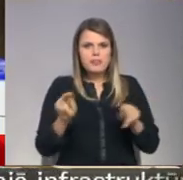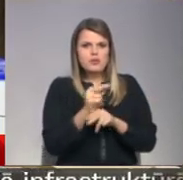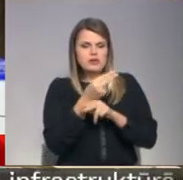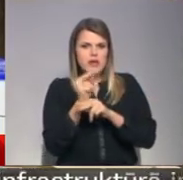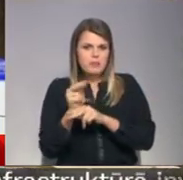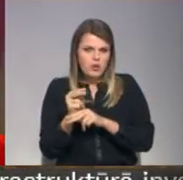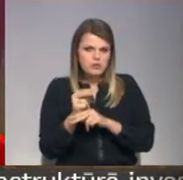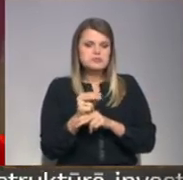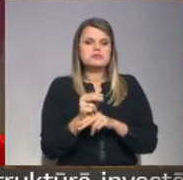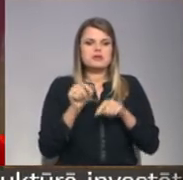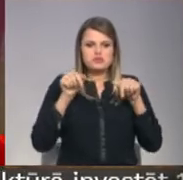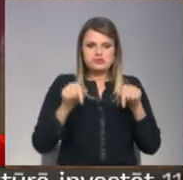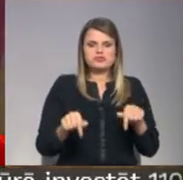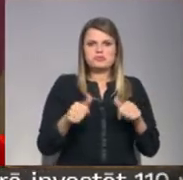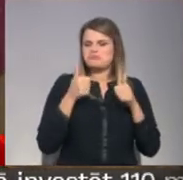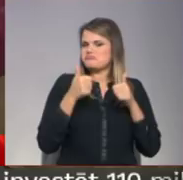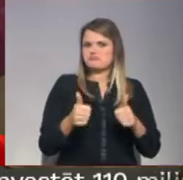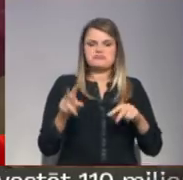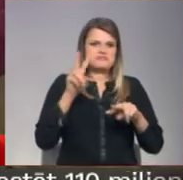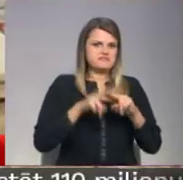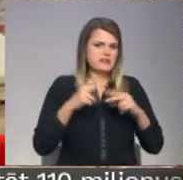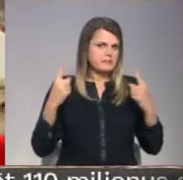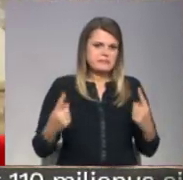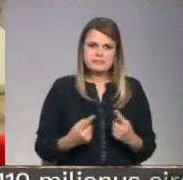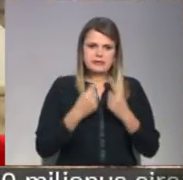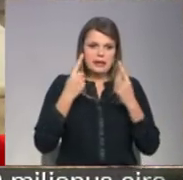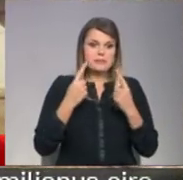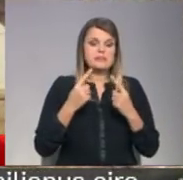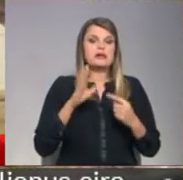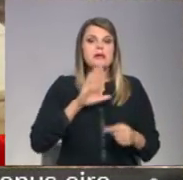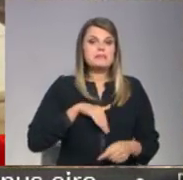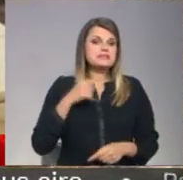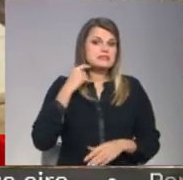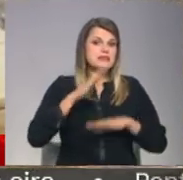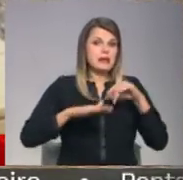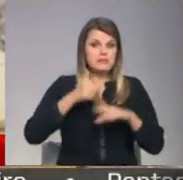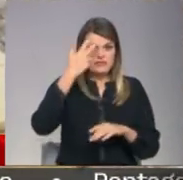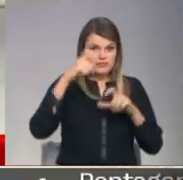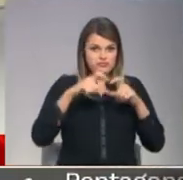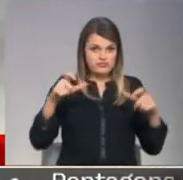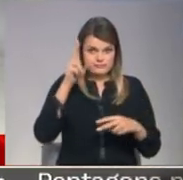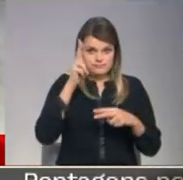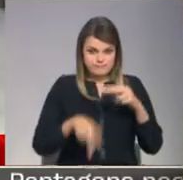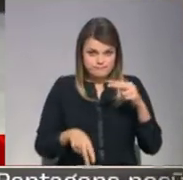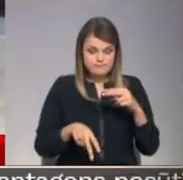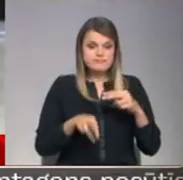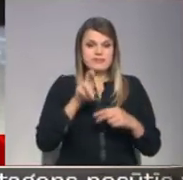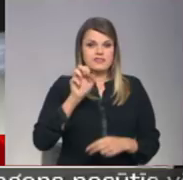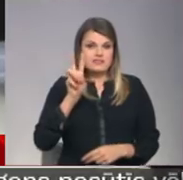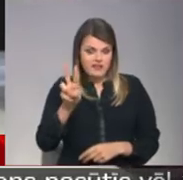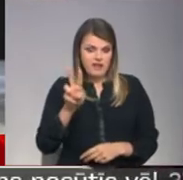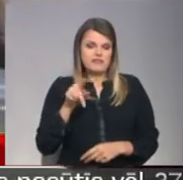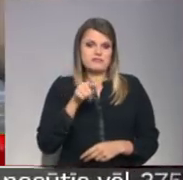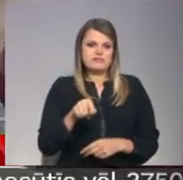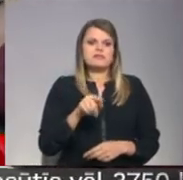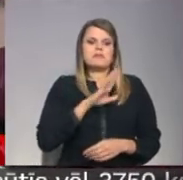restaurācijas darbnīcai šī esot pati labākā vieta. Pēc Rīgas amatniecības vidusskolas absolvēšanas un starptautiski